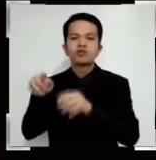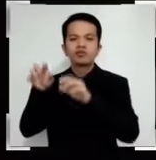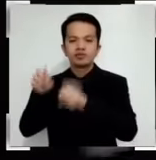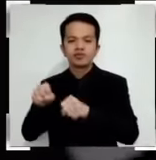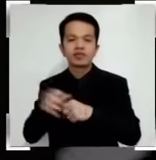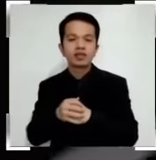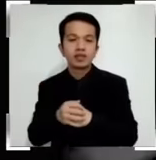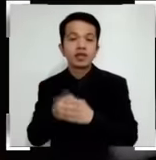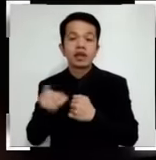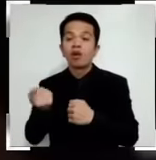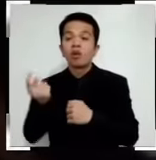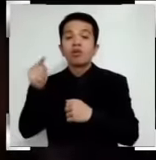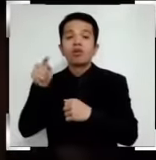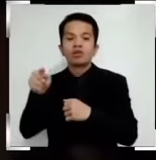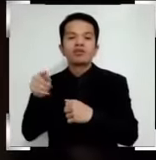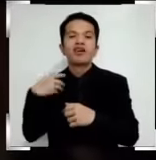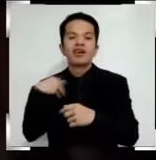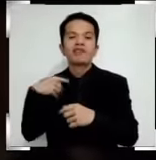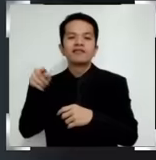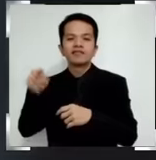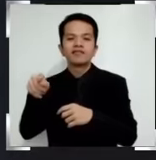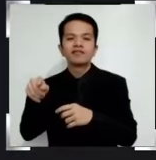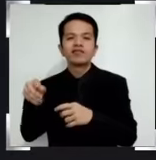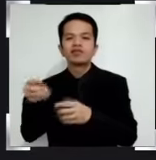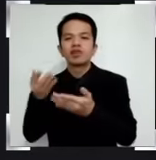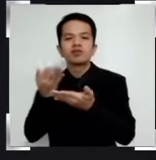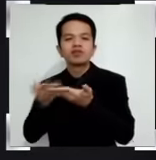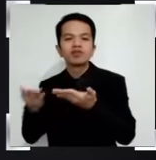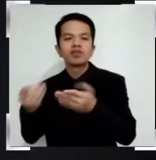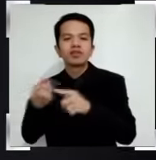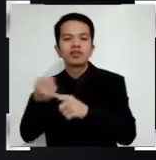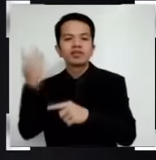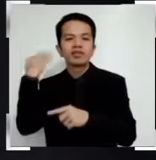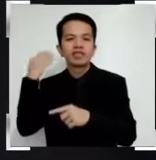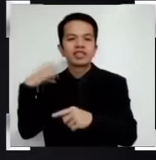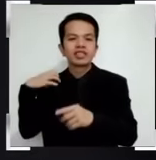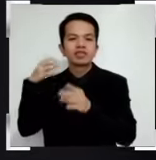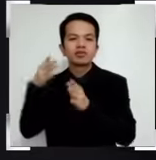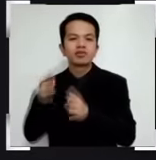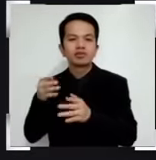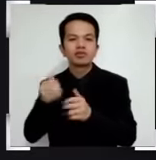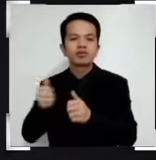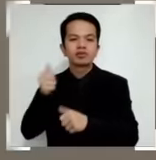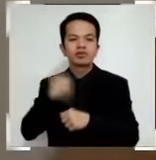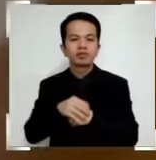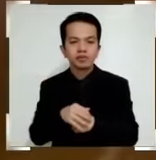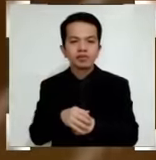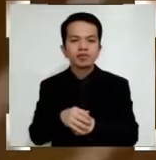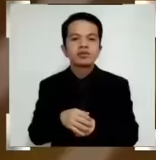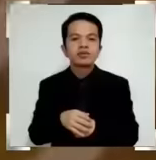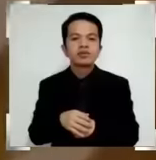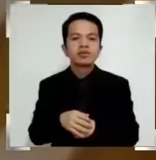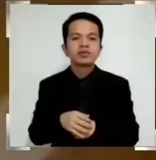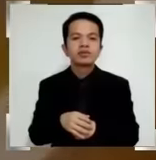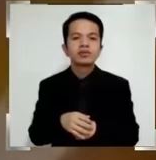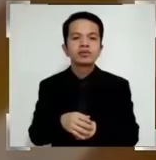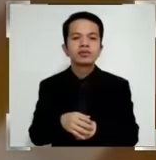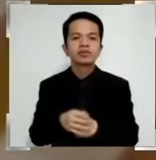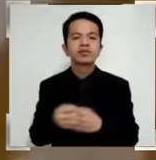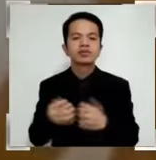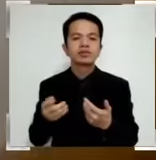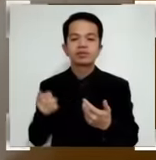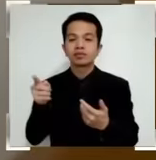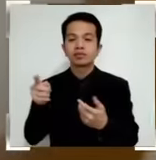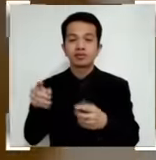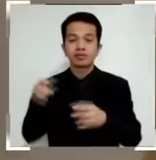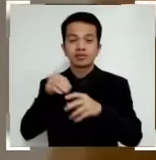ang mga pinaniniwalaang gamit ng dating hepe. So positive ba yung uniform na suot niya ng interdisciplinary? Merong information